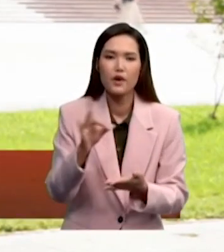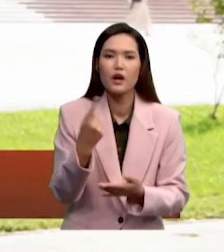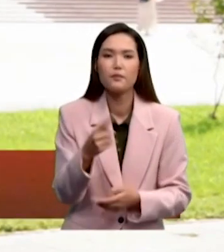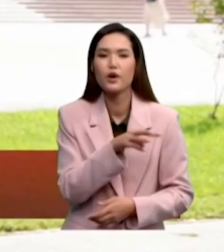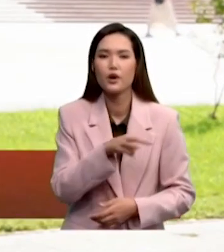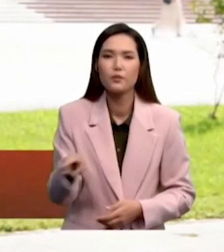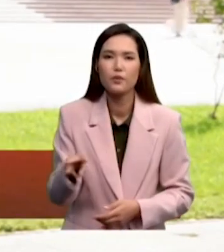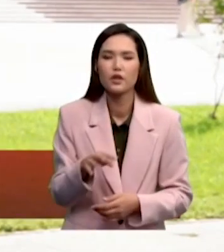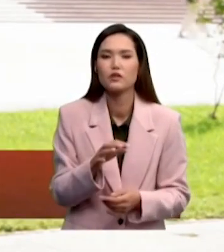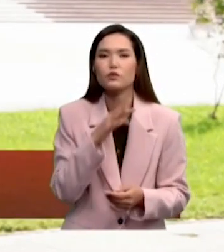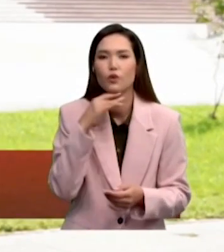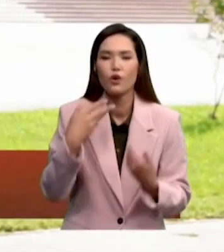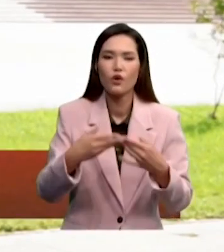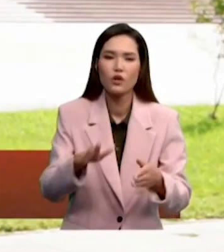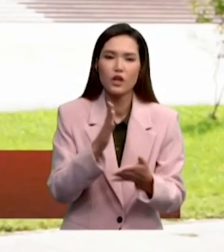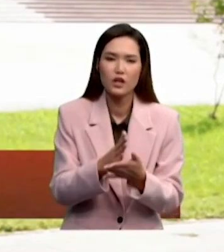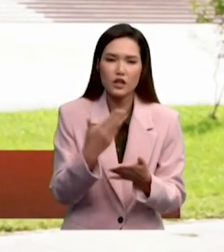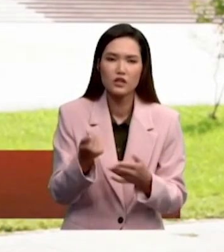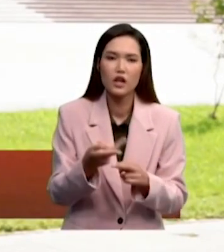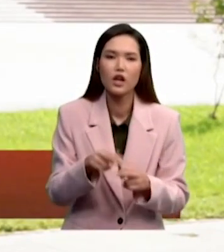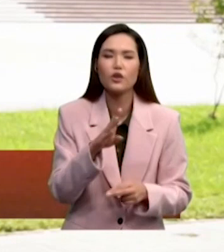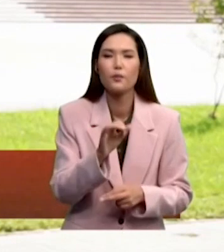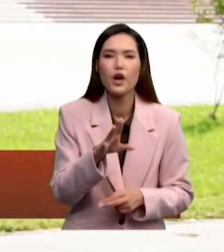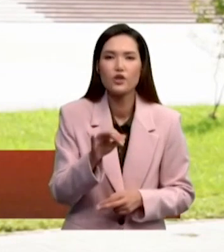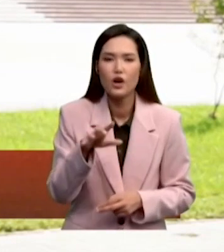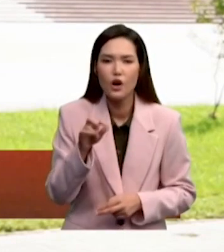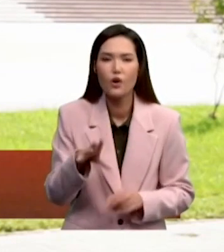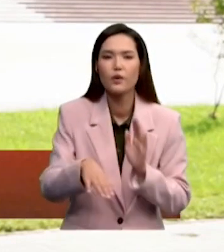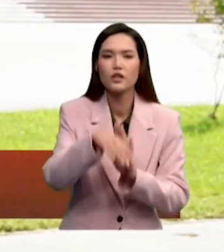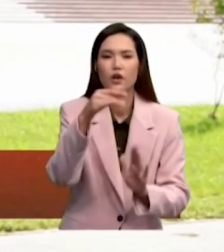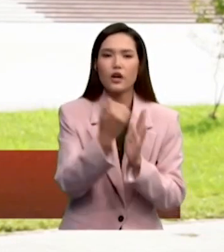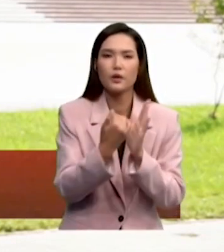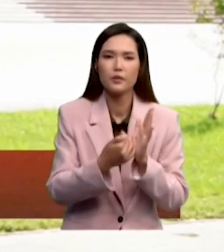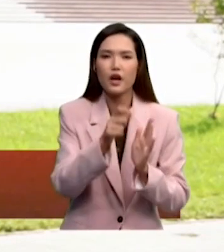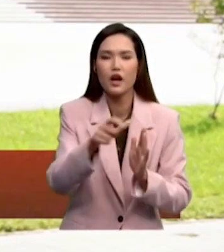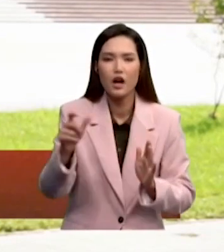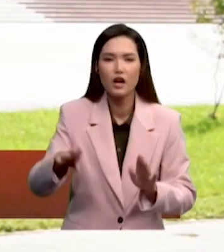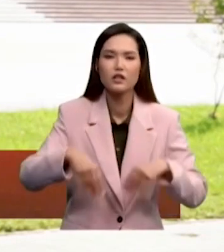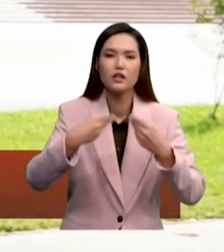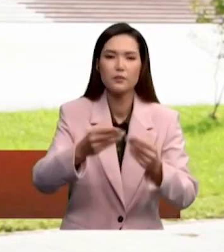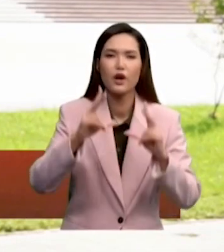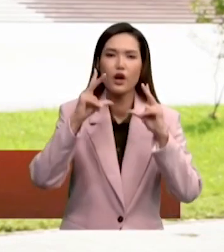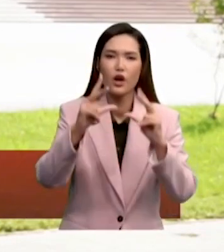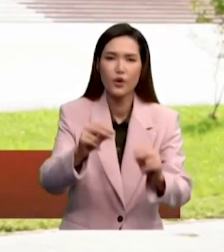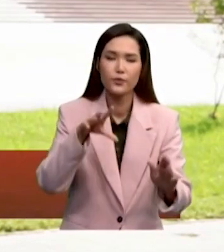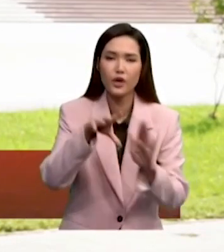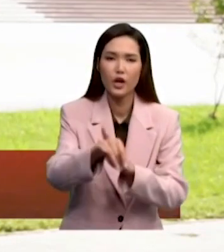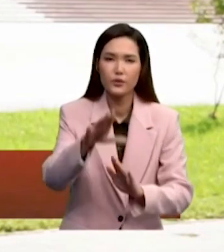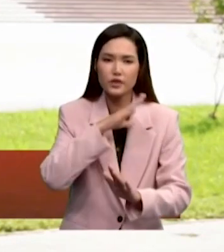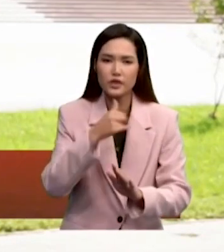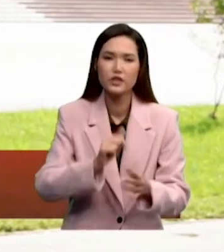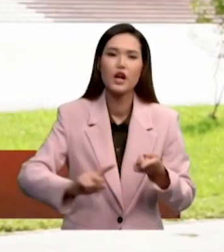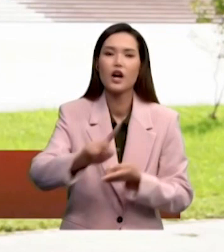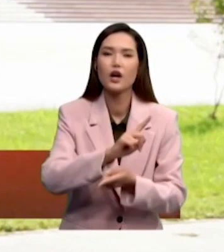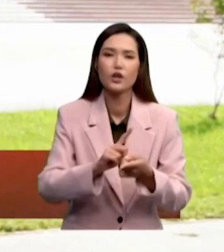миллион көлік шығару. Бұл Шавкат Мирзиёевтің сайлау алды бағдарламасында халыққа берген уәделерінің бір бөлігі ғана. Реформаларды